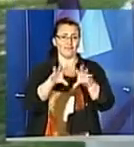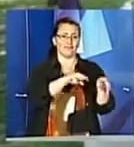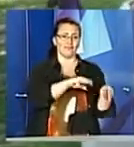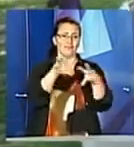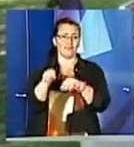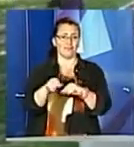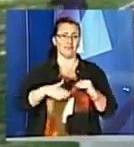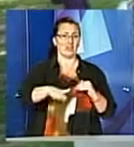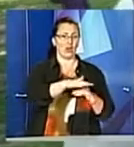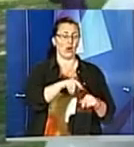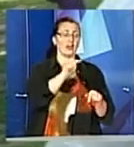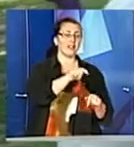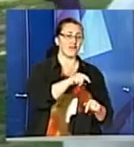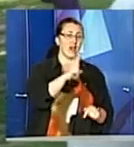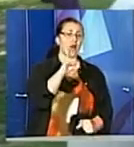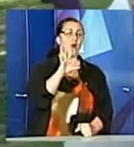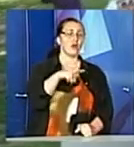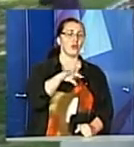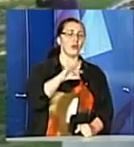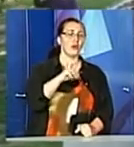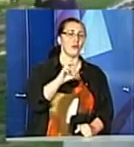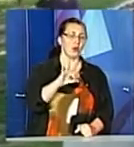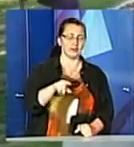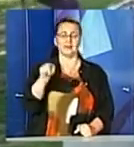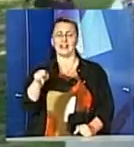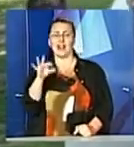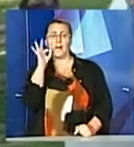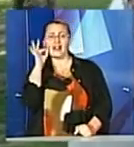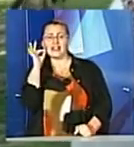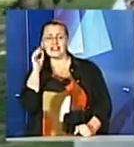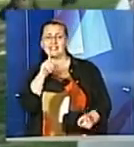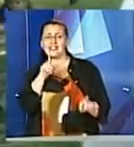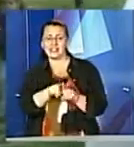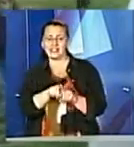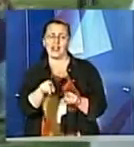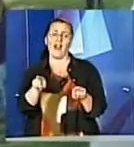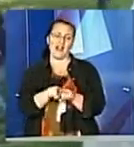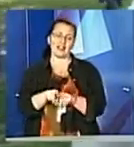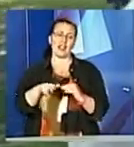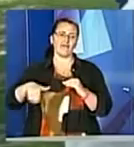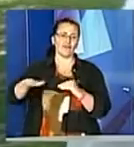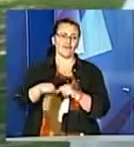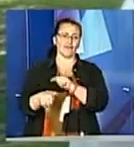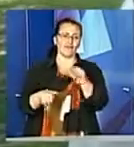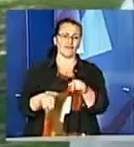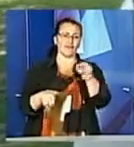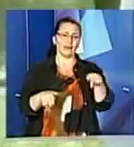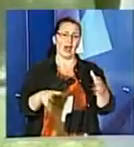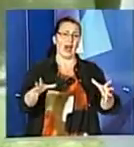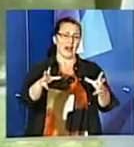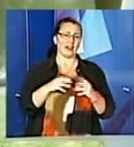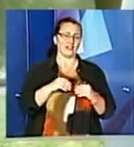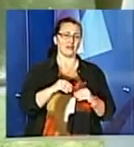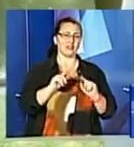одній ми показуємо Колобка, потім переходимо на другий, там Лисичка-сестричка. І так ми йдемо від галявини до галявини, разом з нами глядачі.